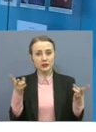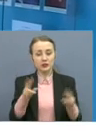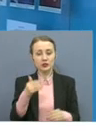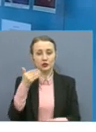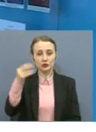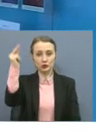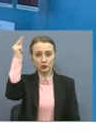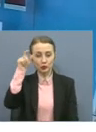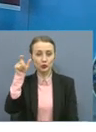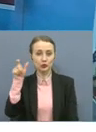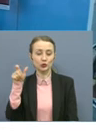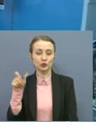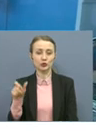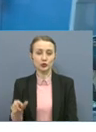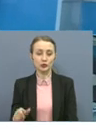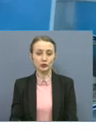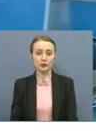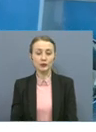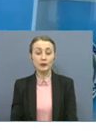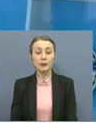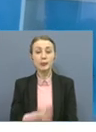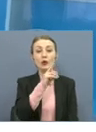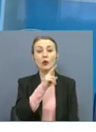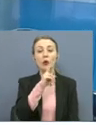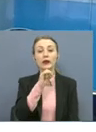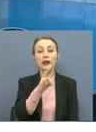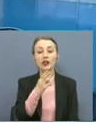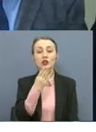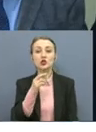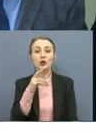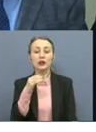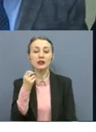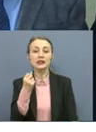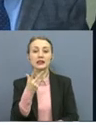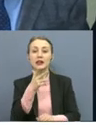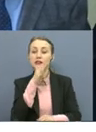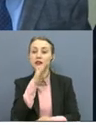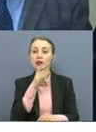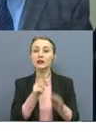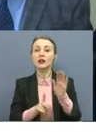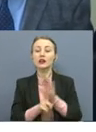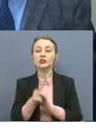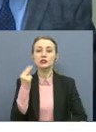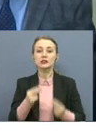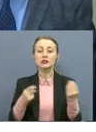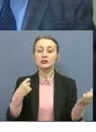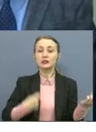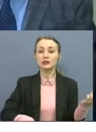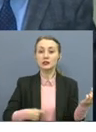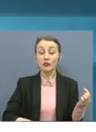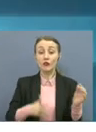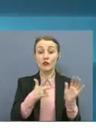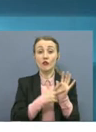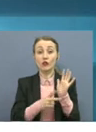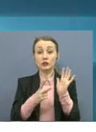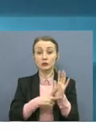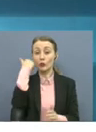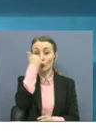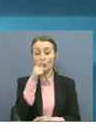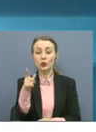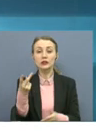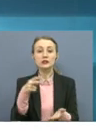жырлары мен кесек ойларын бар қазақ әсте ұмыта қойған жоқ. Аталмыш музейдің негізгі қалаушылардың бірі ақынның төл шәкірті, айтыскер